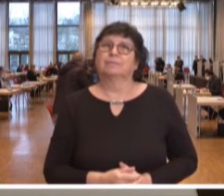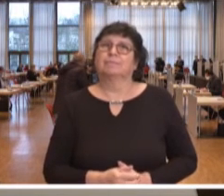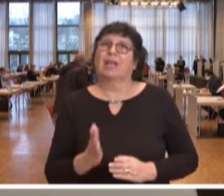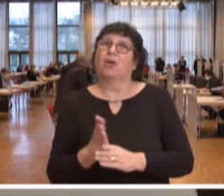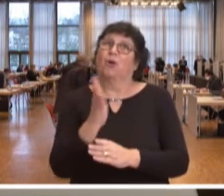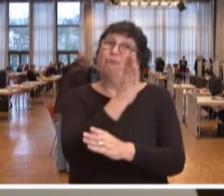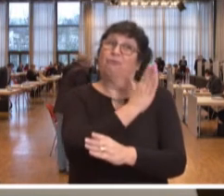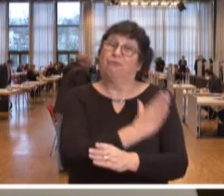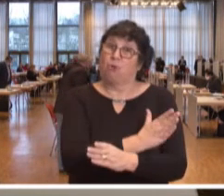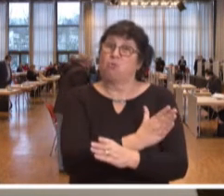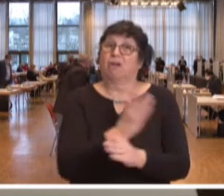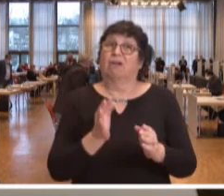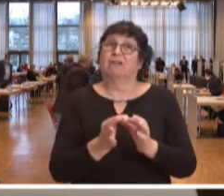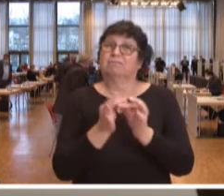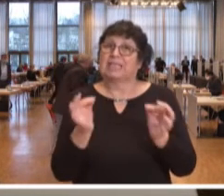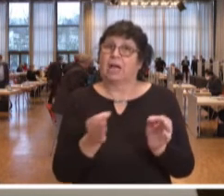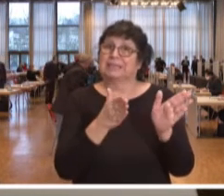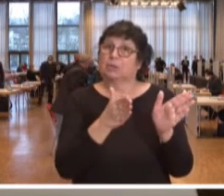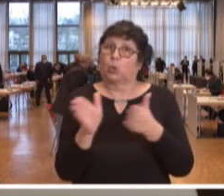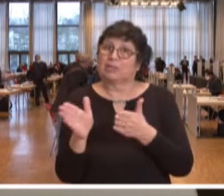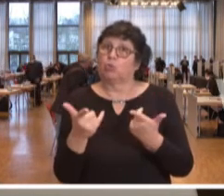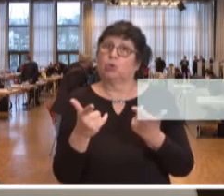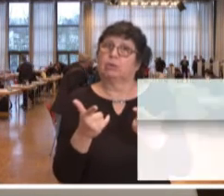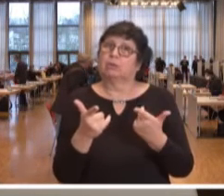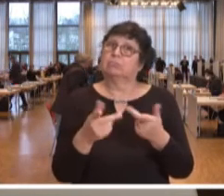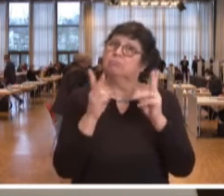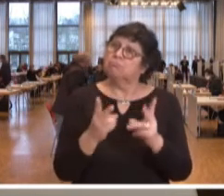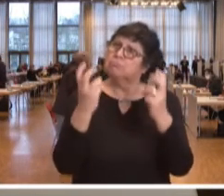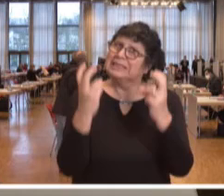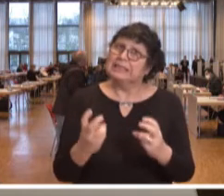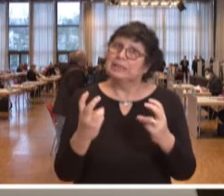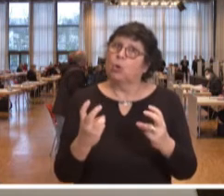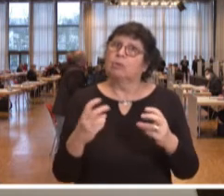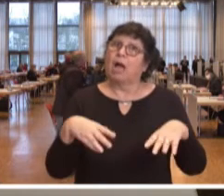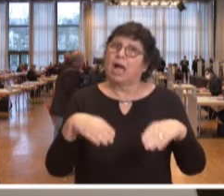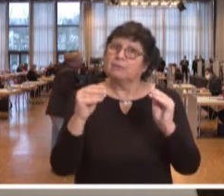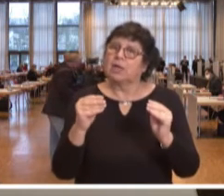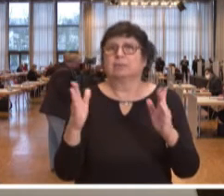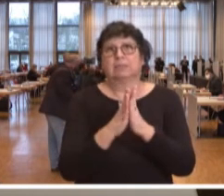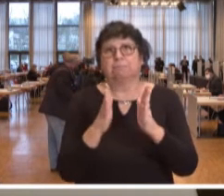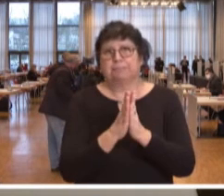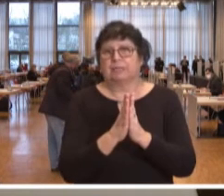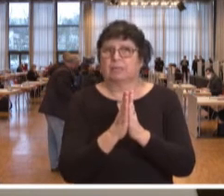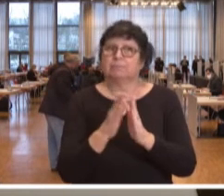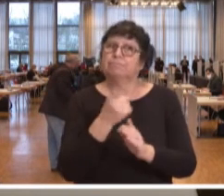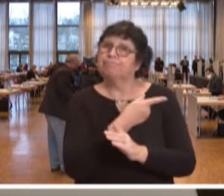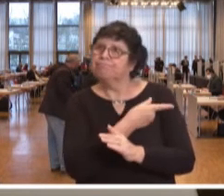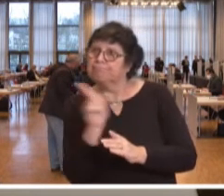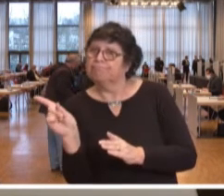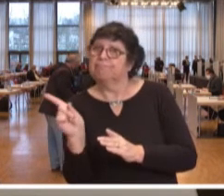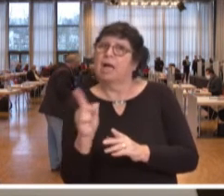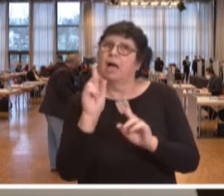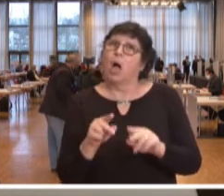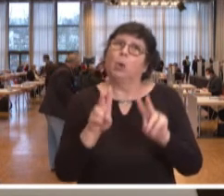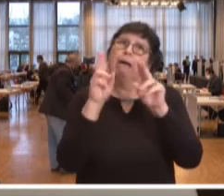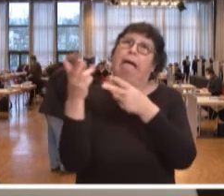Bevor wir in die Tagesordnung eintreten, bevor wir mit unserer eigentlichen Sitzung beginnen, darf ich Sie bitten, liebe Kolleginnen und Kollegen und auch die